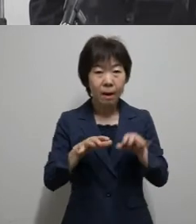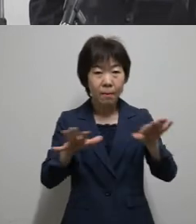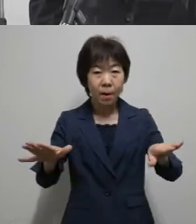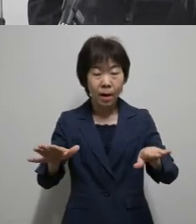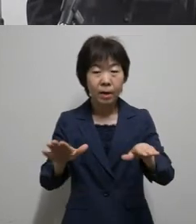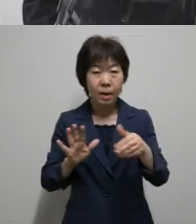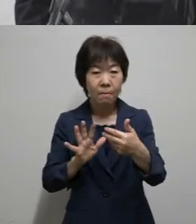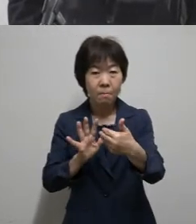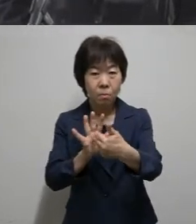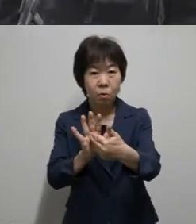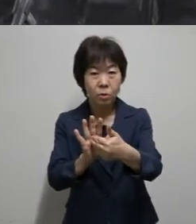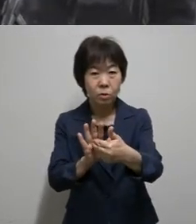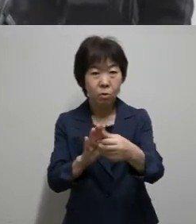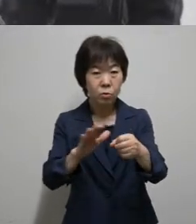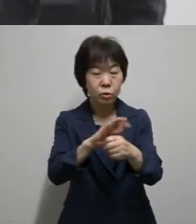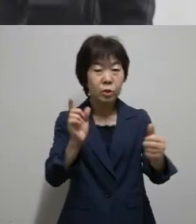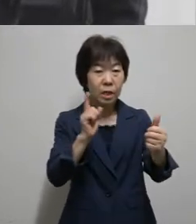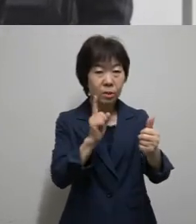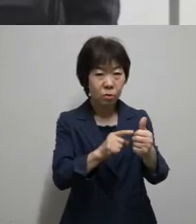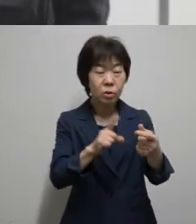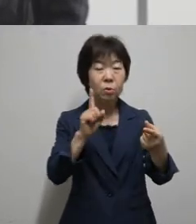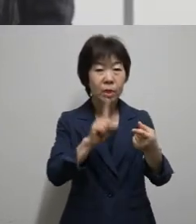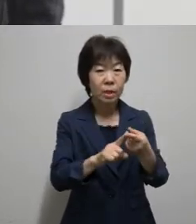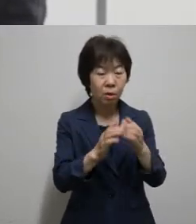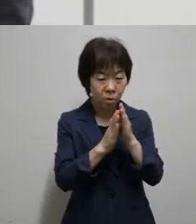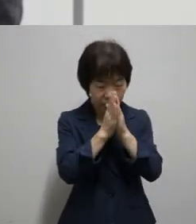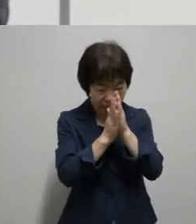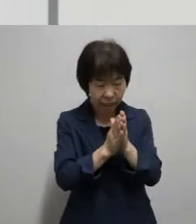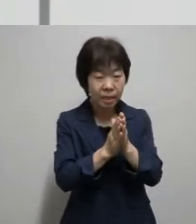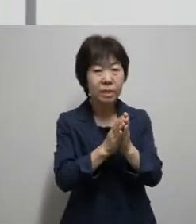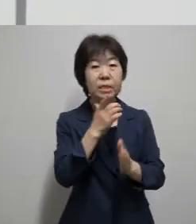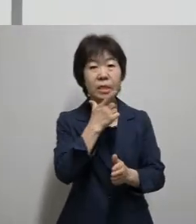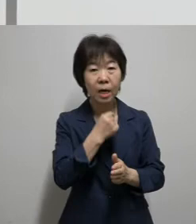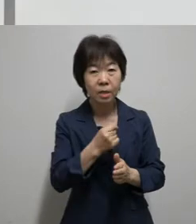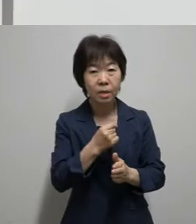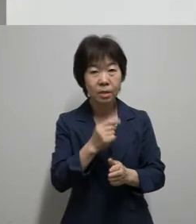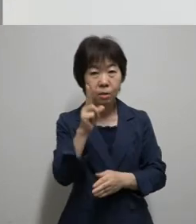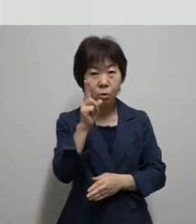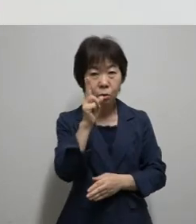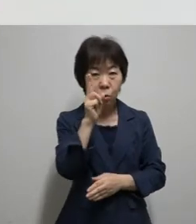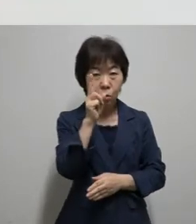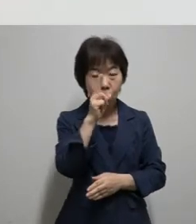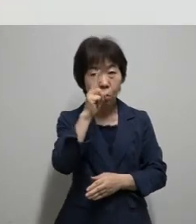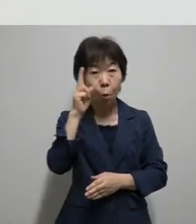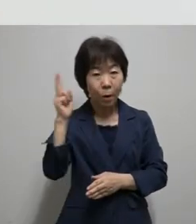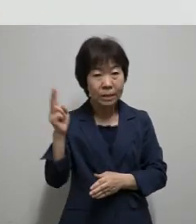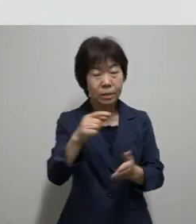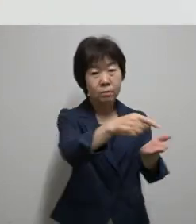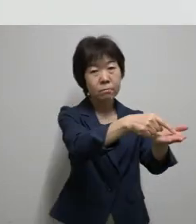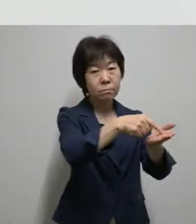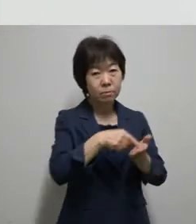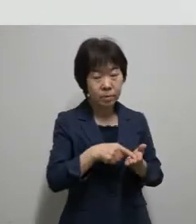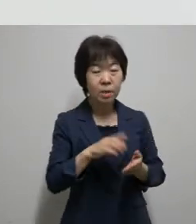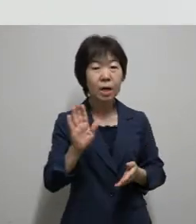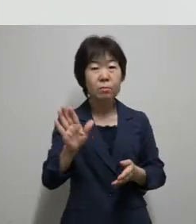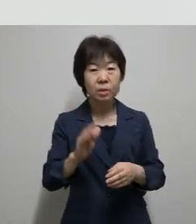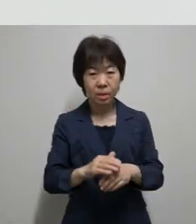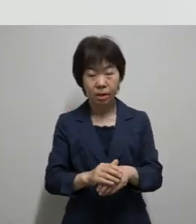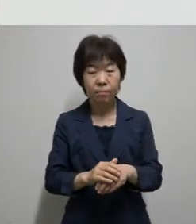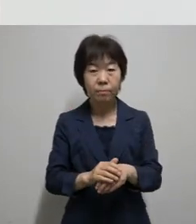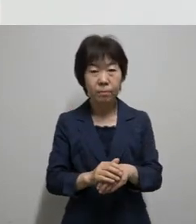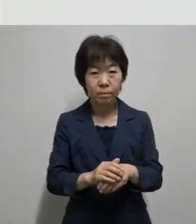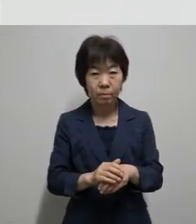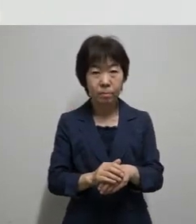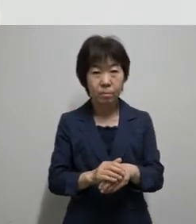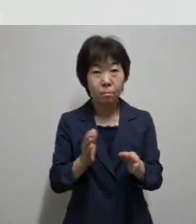の適応をお願いしたいということを午前中の段階でもお話がありました一方福島市